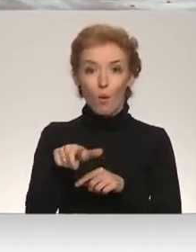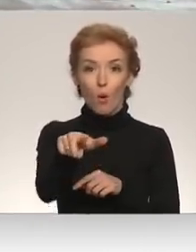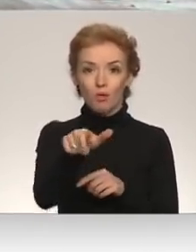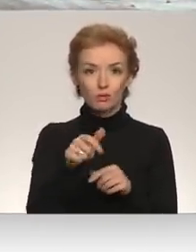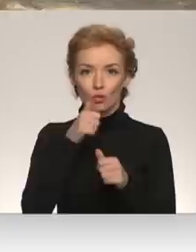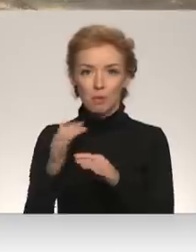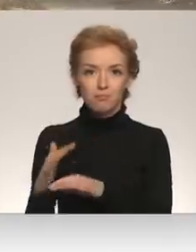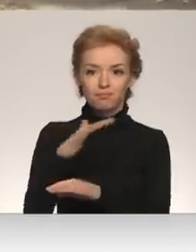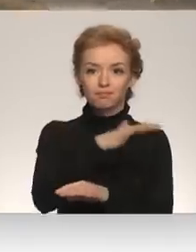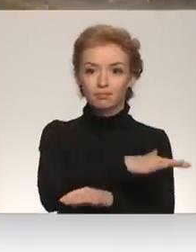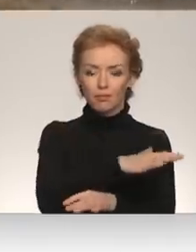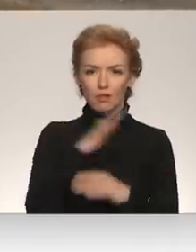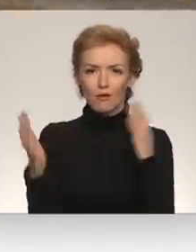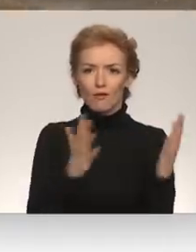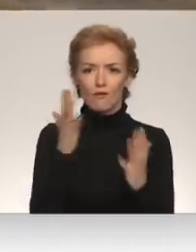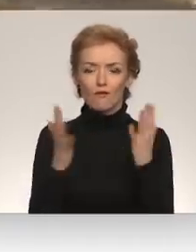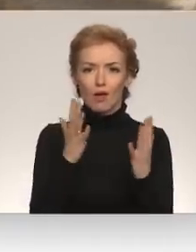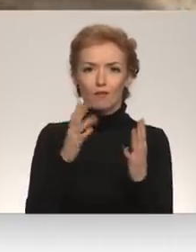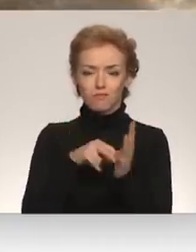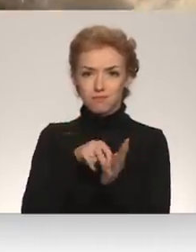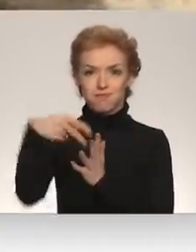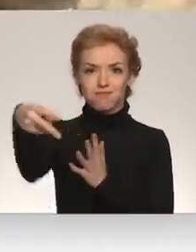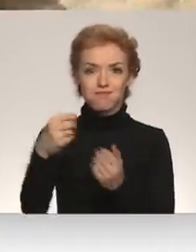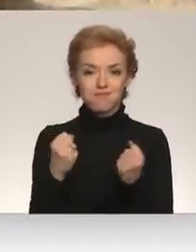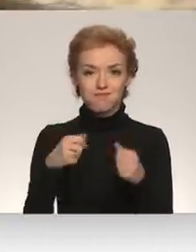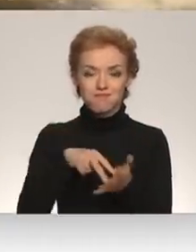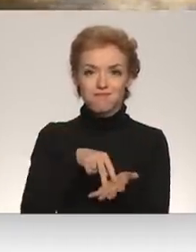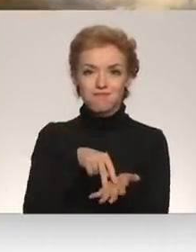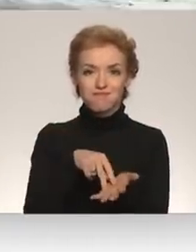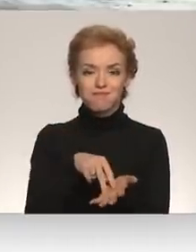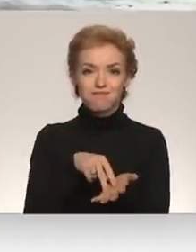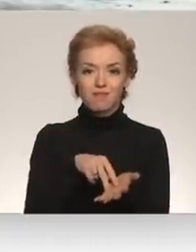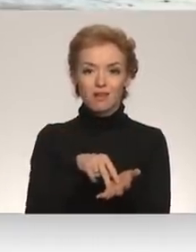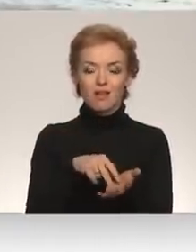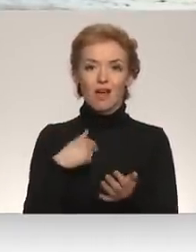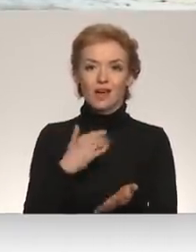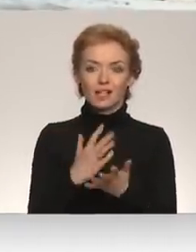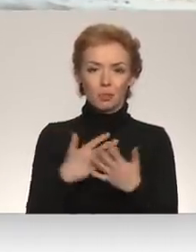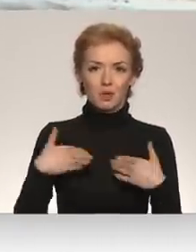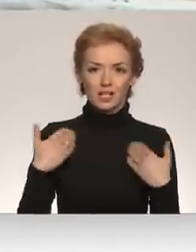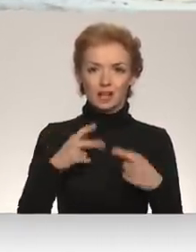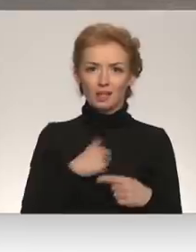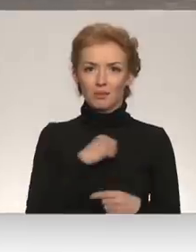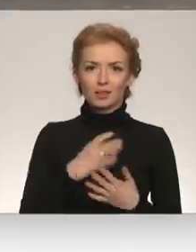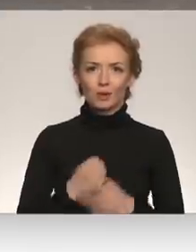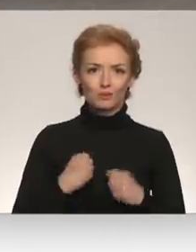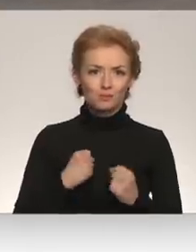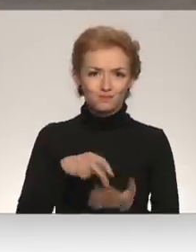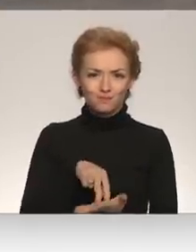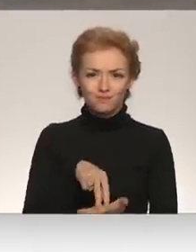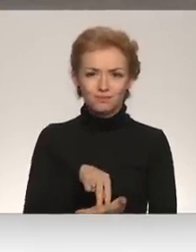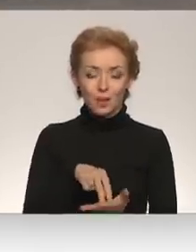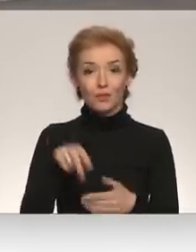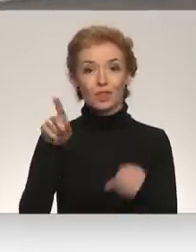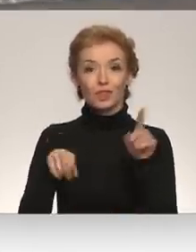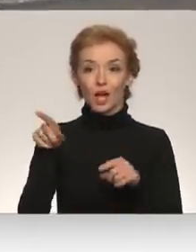ūdens. Vējš tāds, ka varētu cilvēku aizpūši. Ir tā reize, kad es esmu priecīgs par katru savu rezerves kilogramu. Kamēr daži